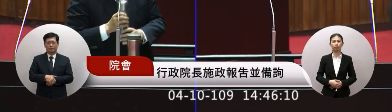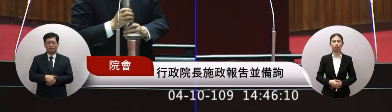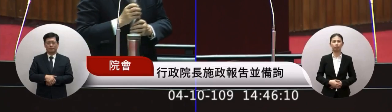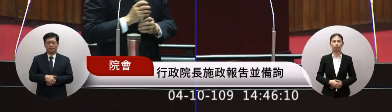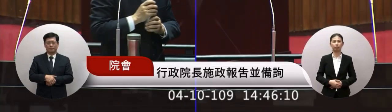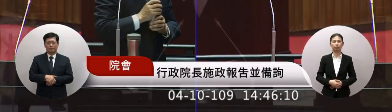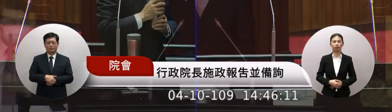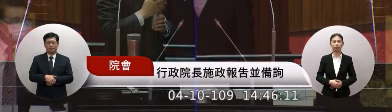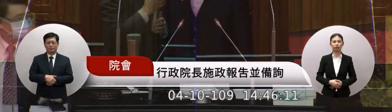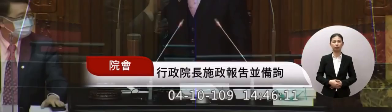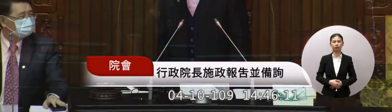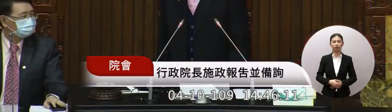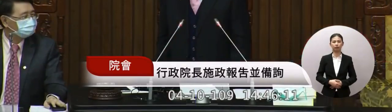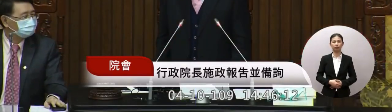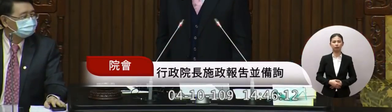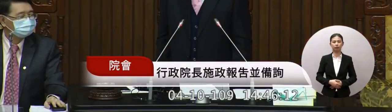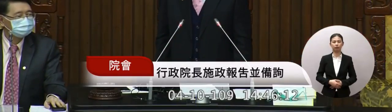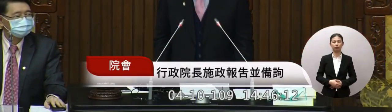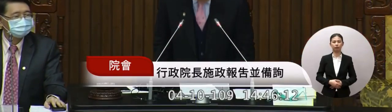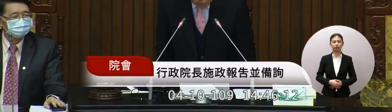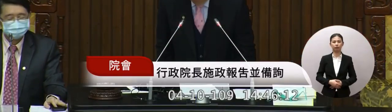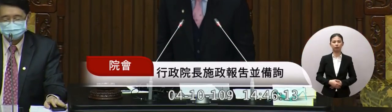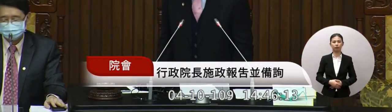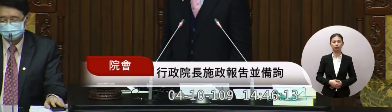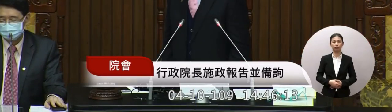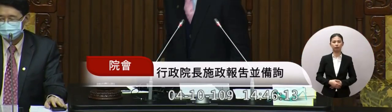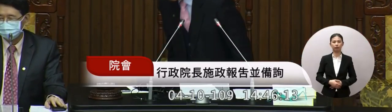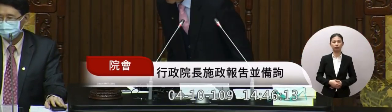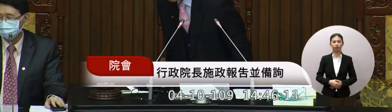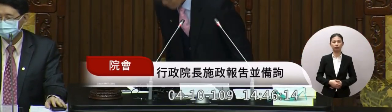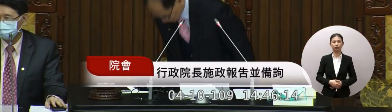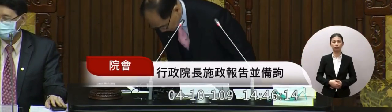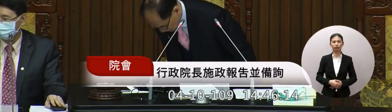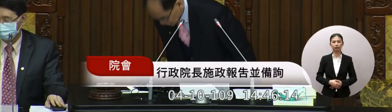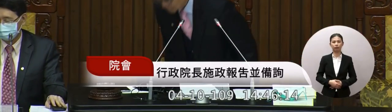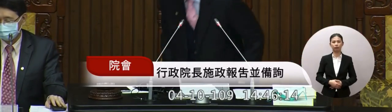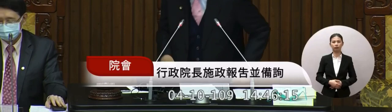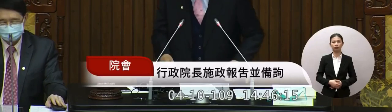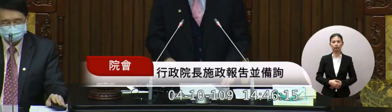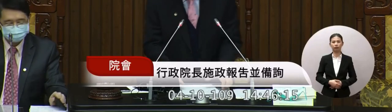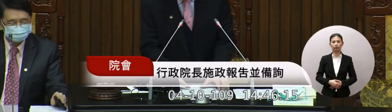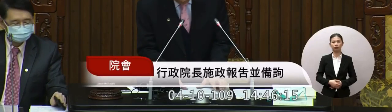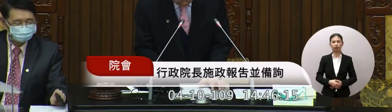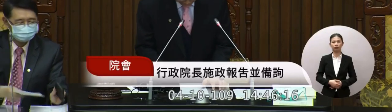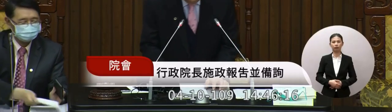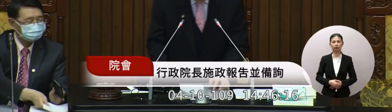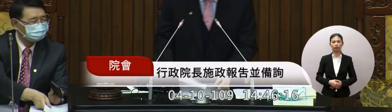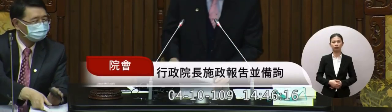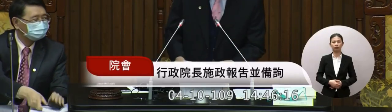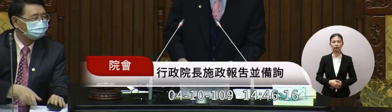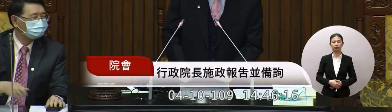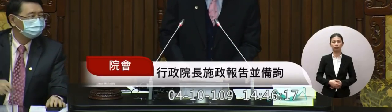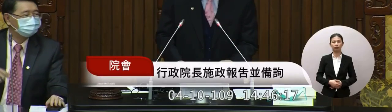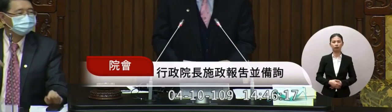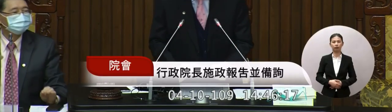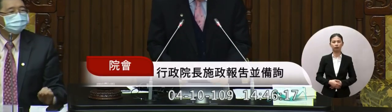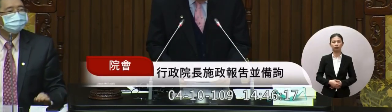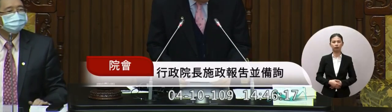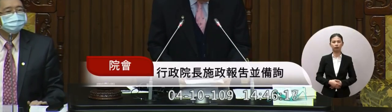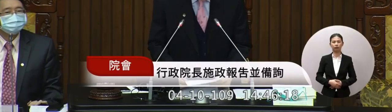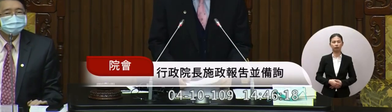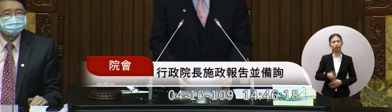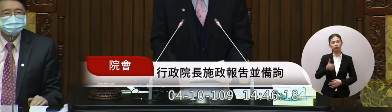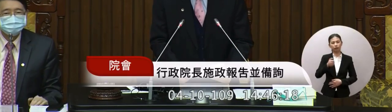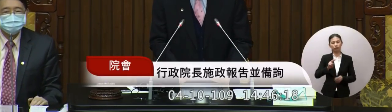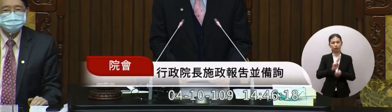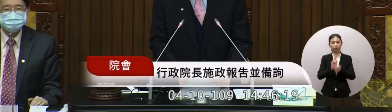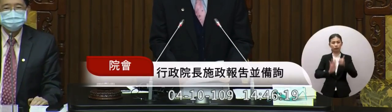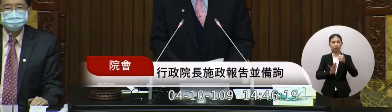林